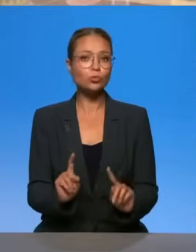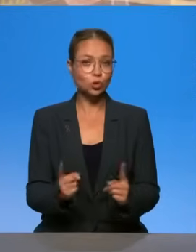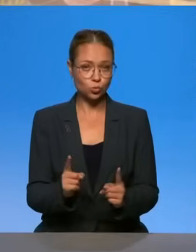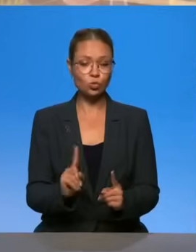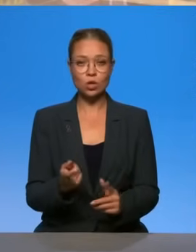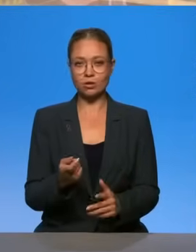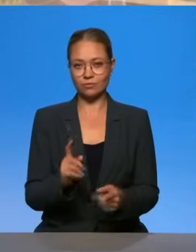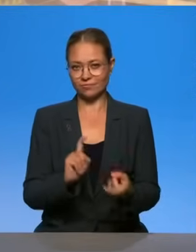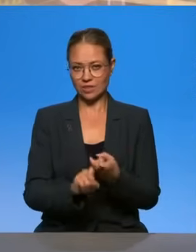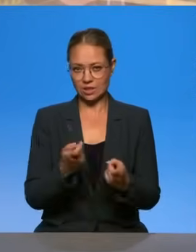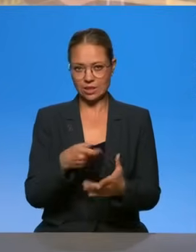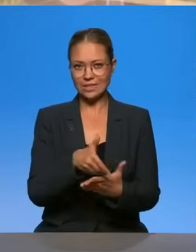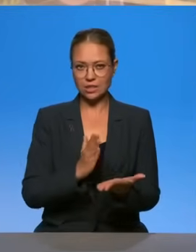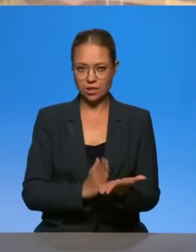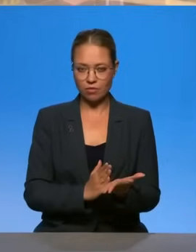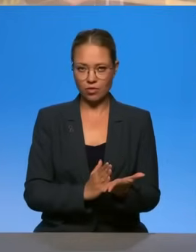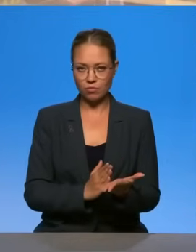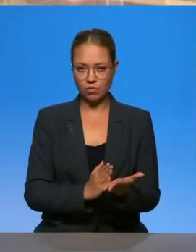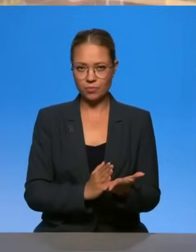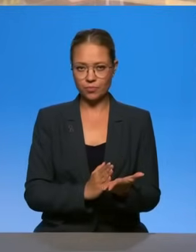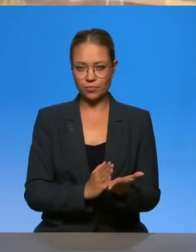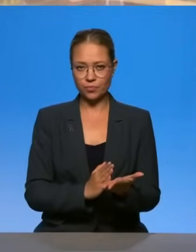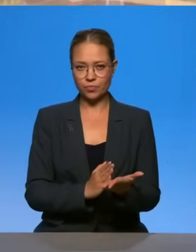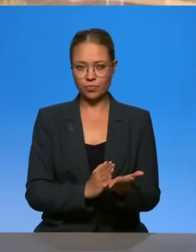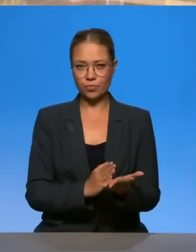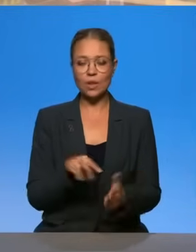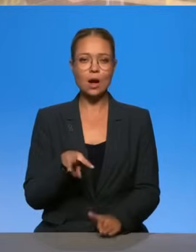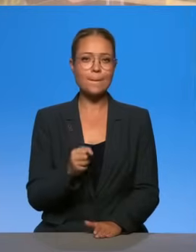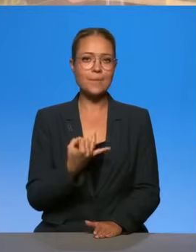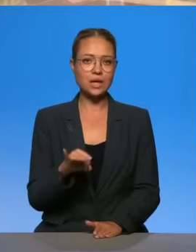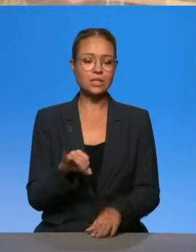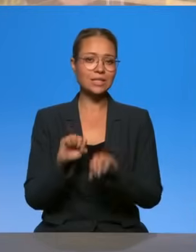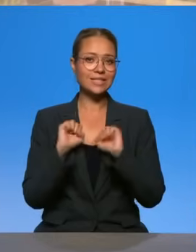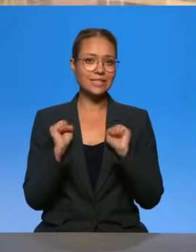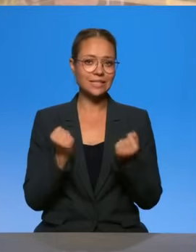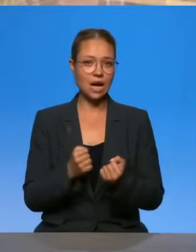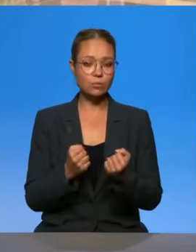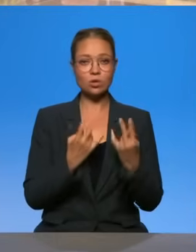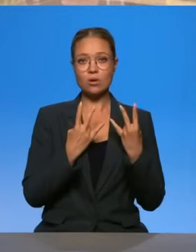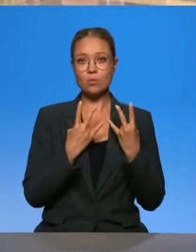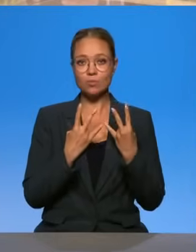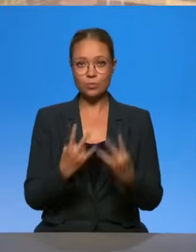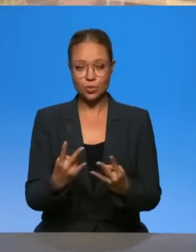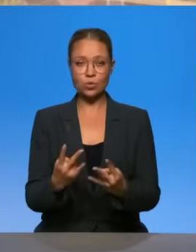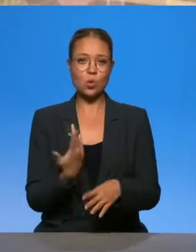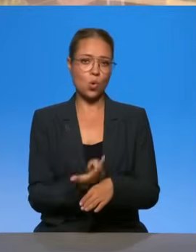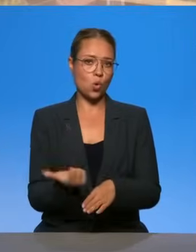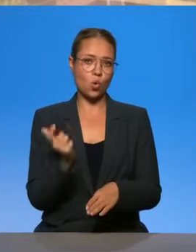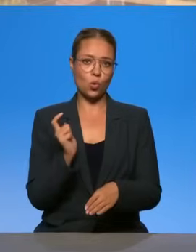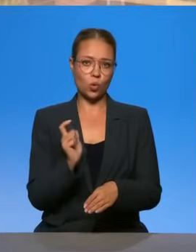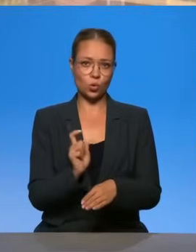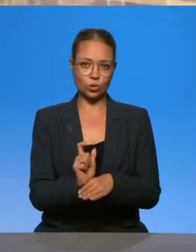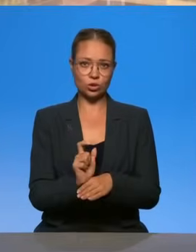зерновым майские заморозки нанесли не столь существенный